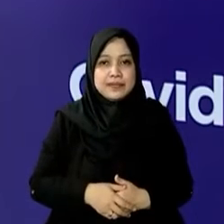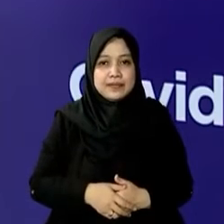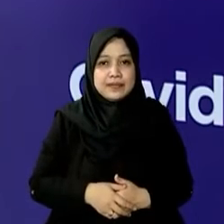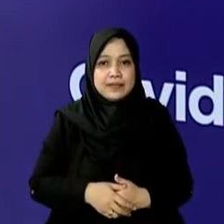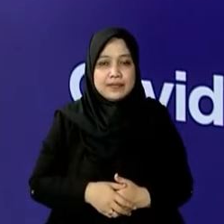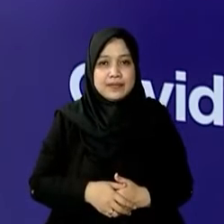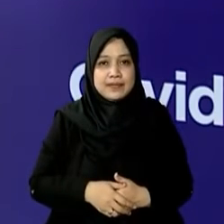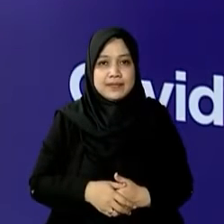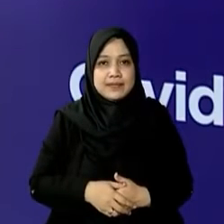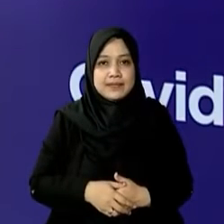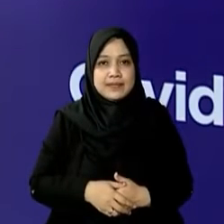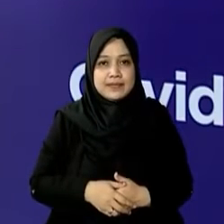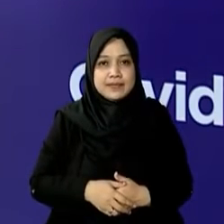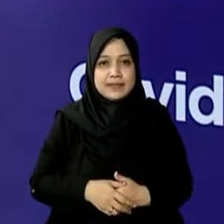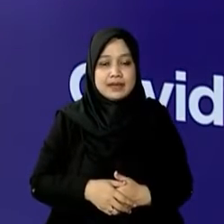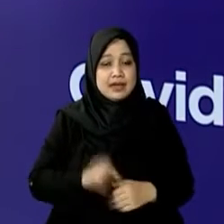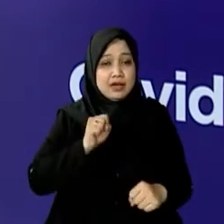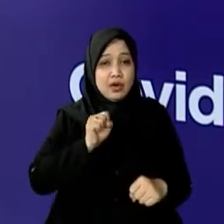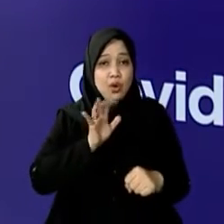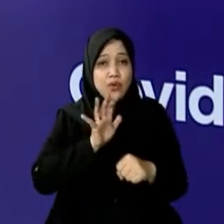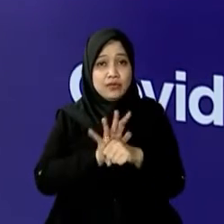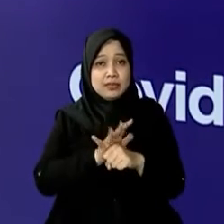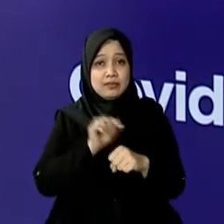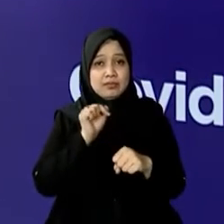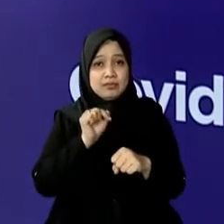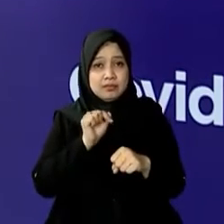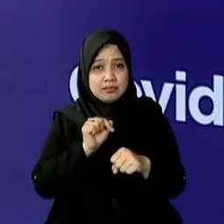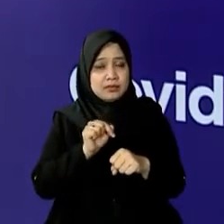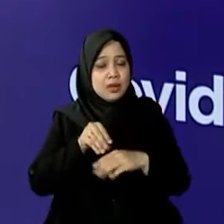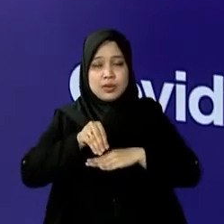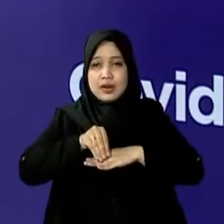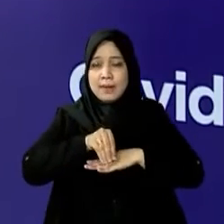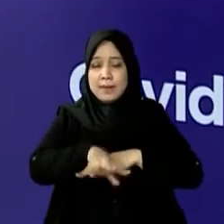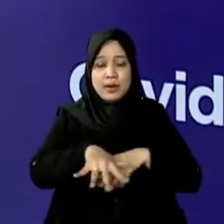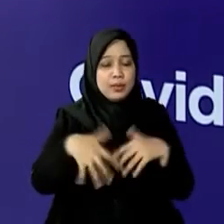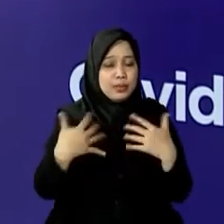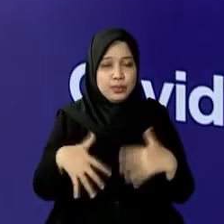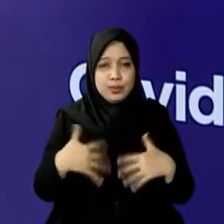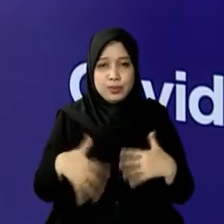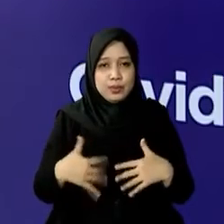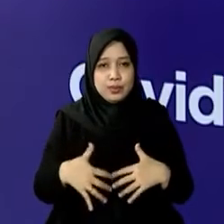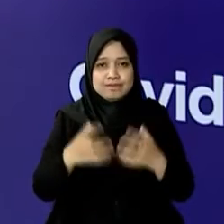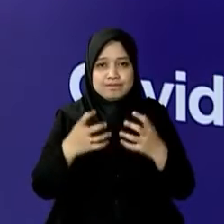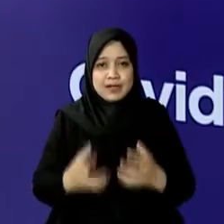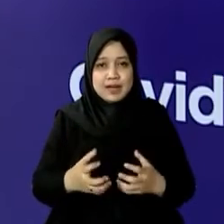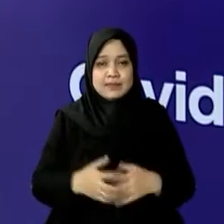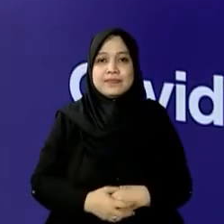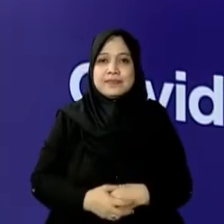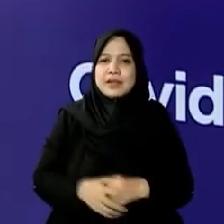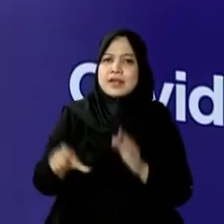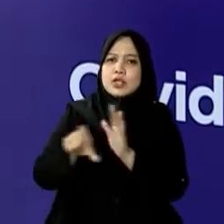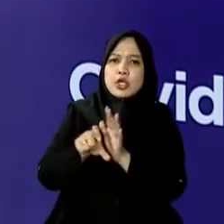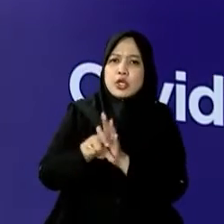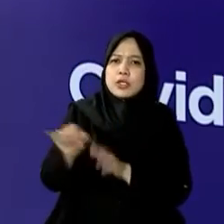sadar keberadaan kafe ini sangat-sangat apa ya dampaknya sangat luar biasa untuk diri kita pribadi dieselnya